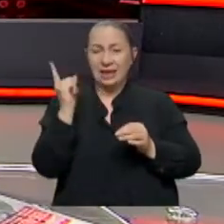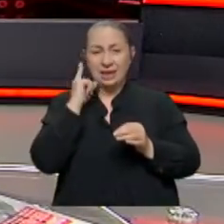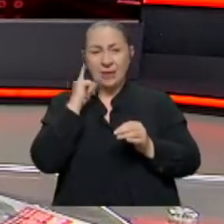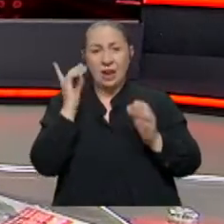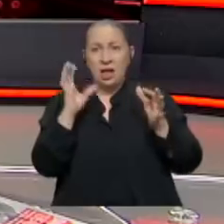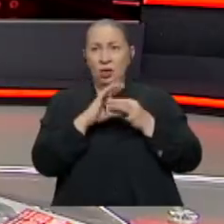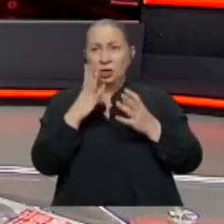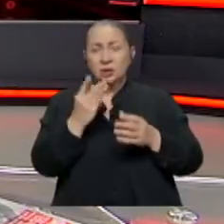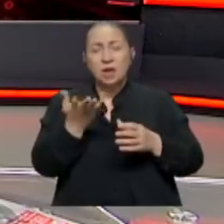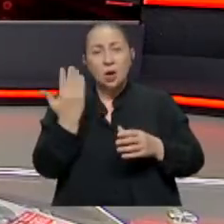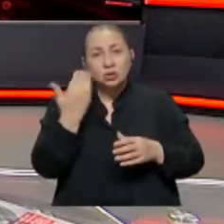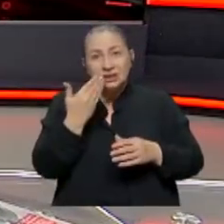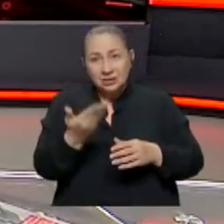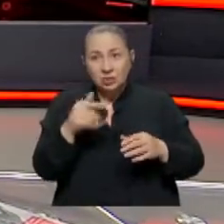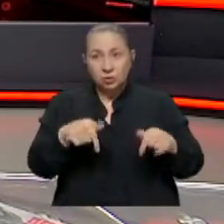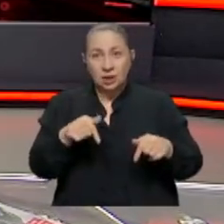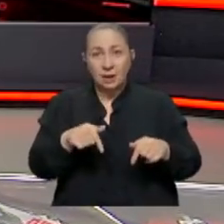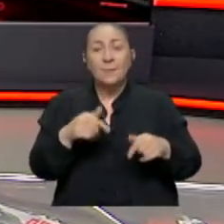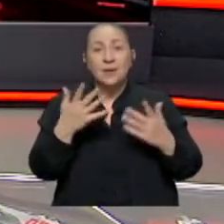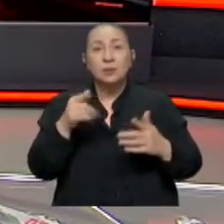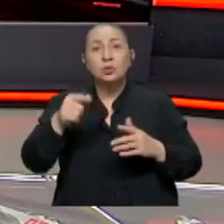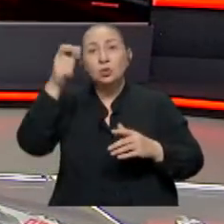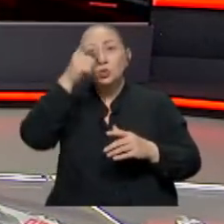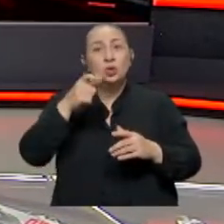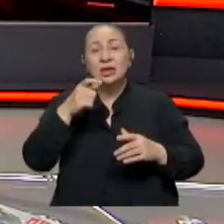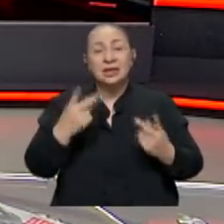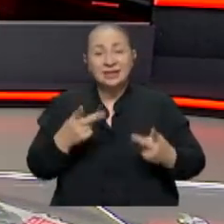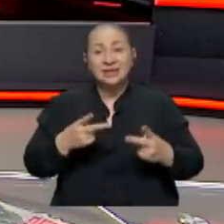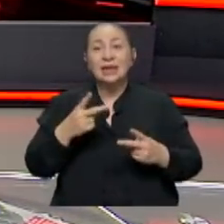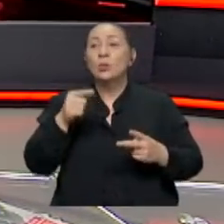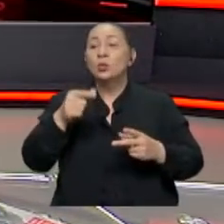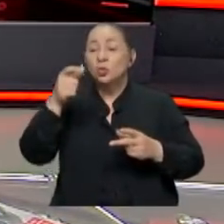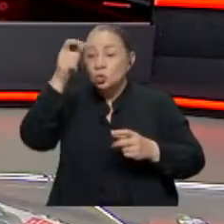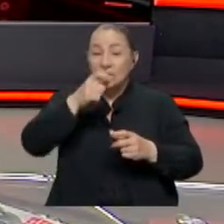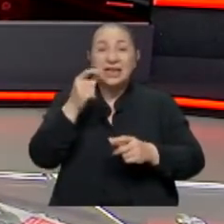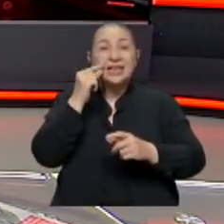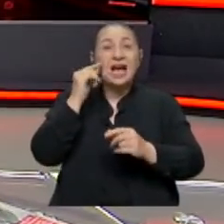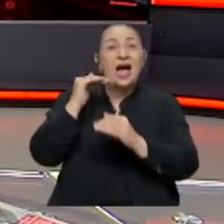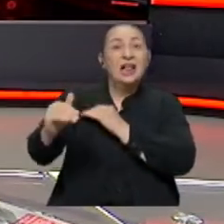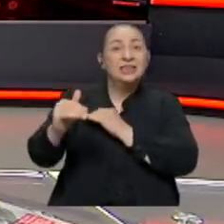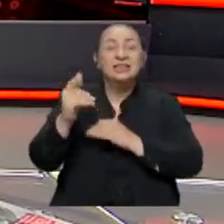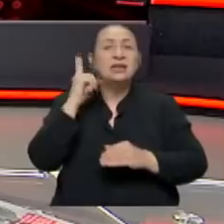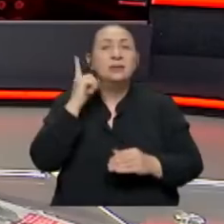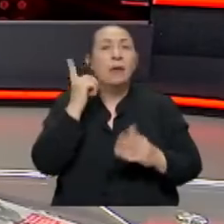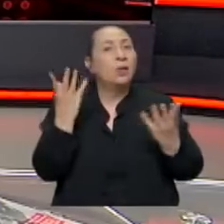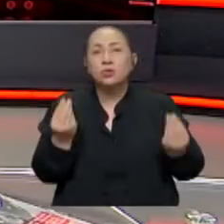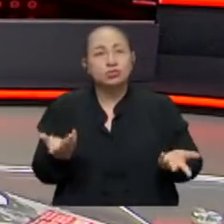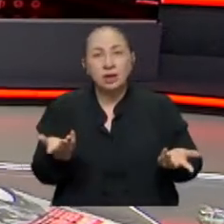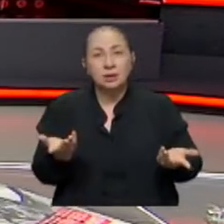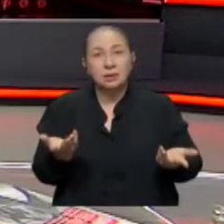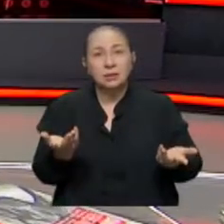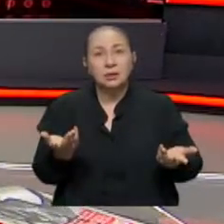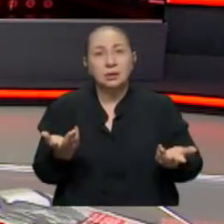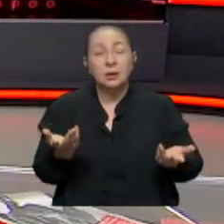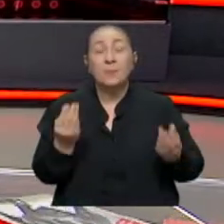itibarla ilgili olarak ya Daha önce dedim ki burada Peki bu ülkenin itibarı Bu ülkenin seçmenin insanın itibarını olacak çünkü